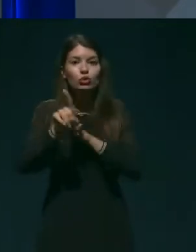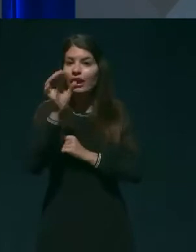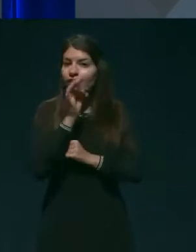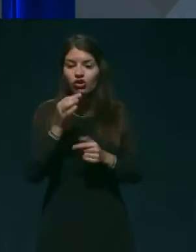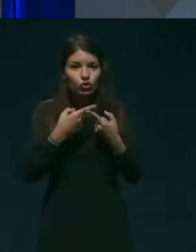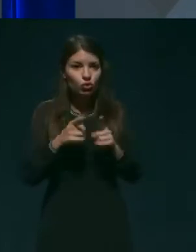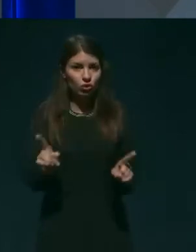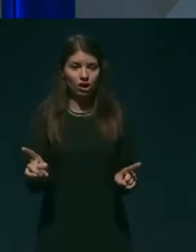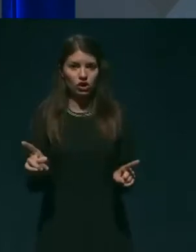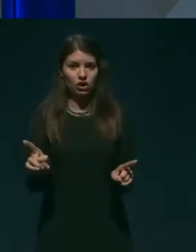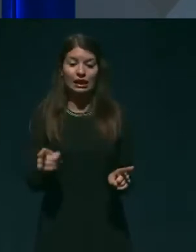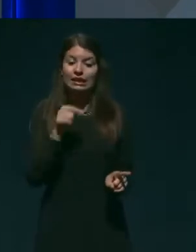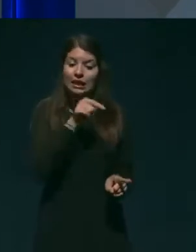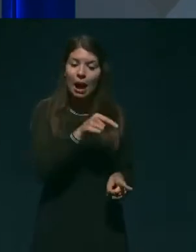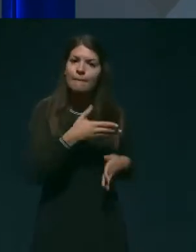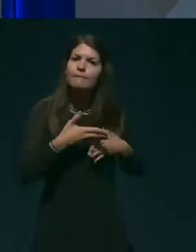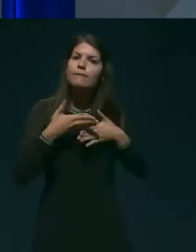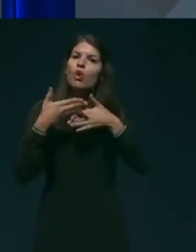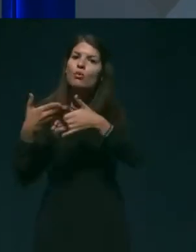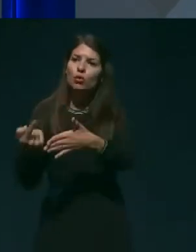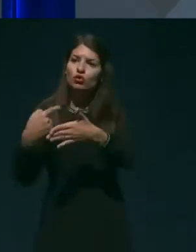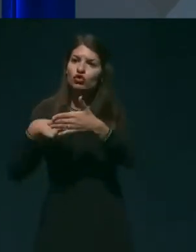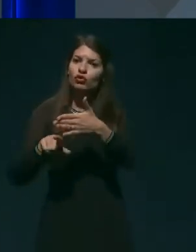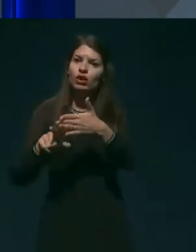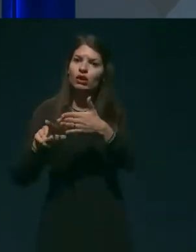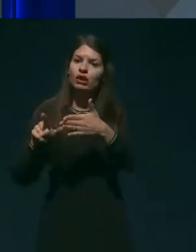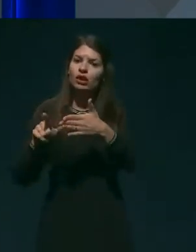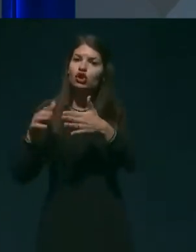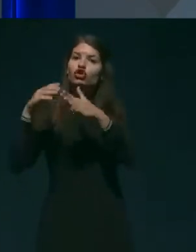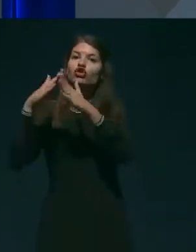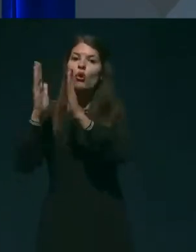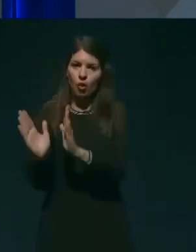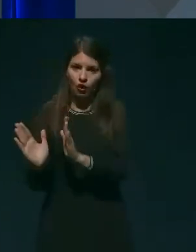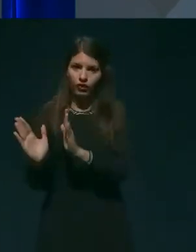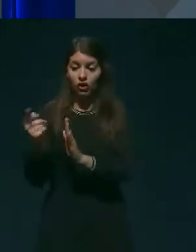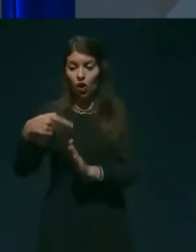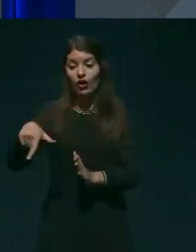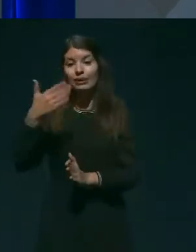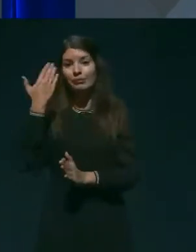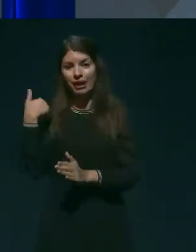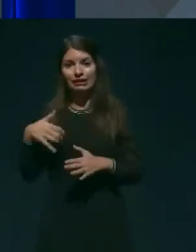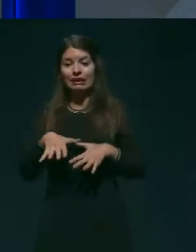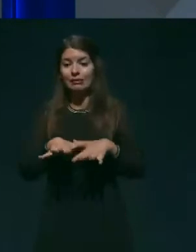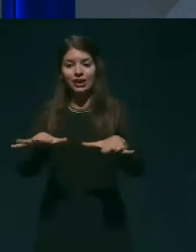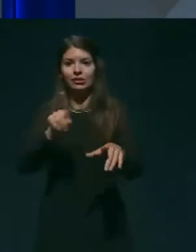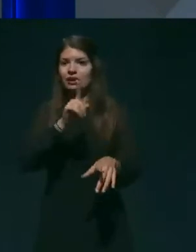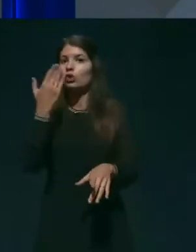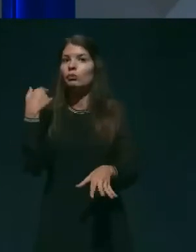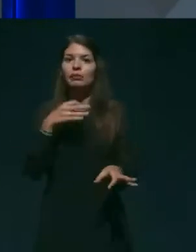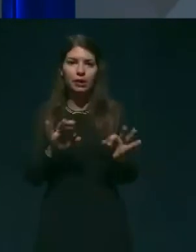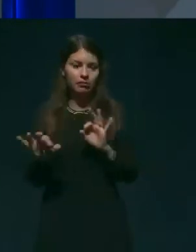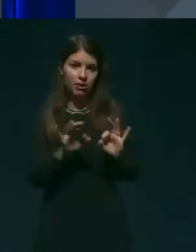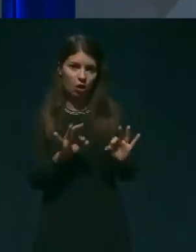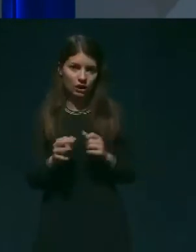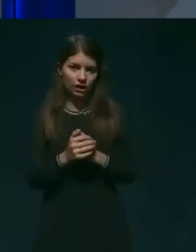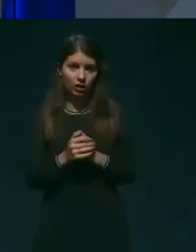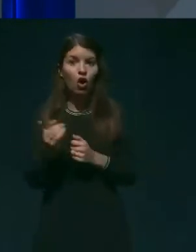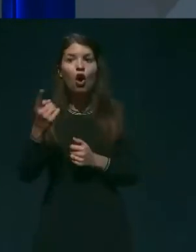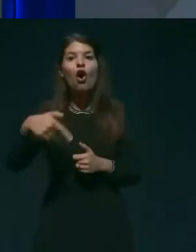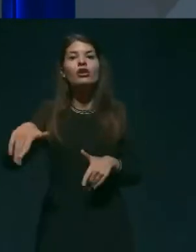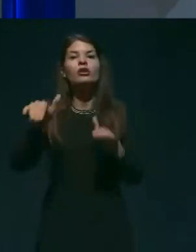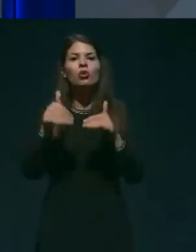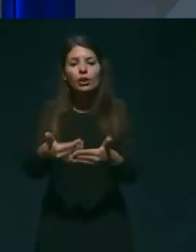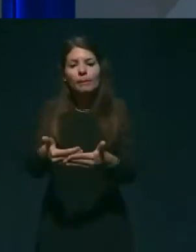pomoč domovam, ki v tem trenutku, pravzaprav pred epidemijo, niso bili pripravljeni, je pravzaprav v tem, da so sposobni zgodaj prepoznati